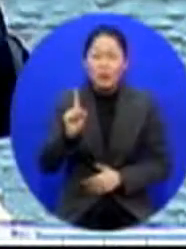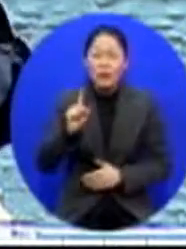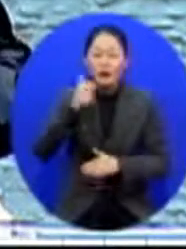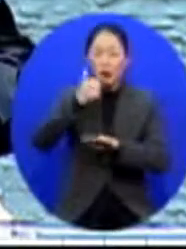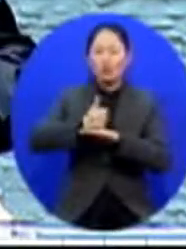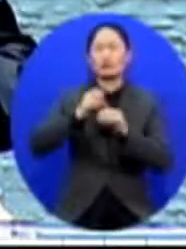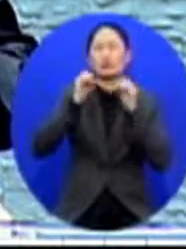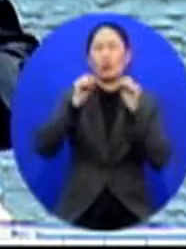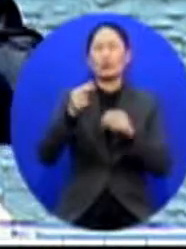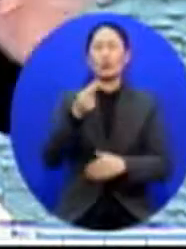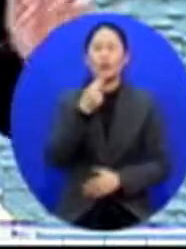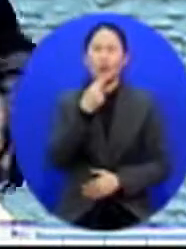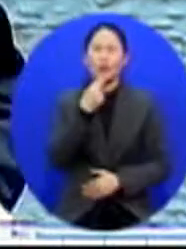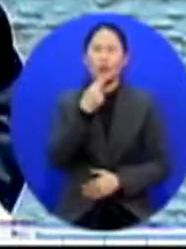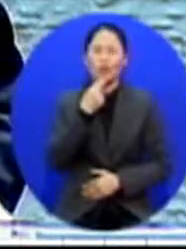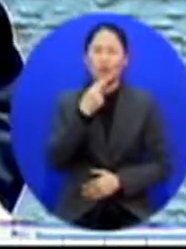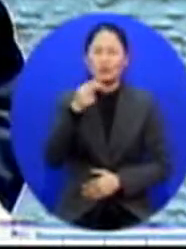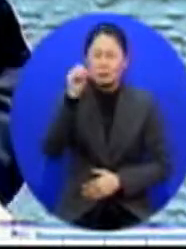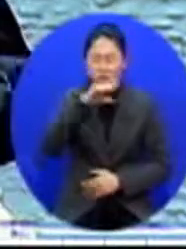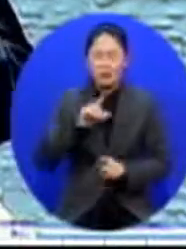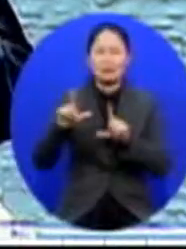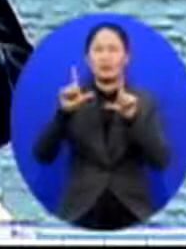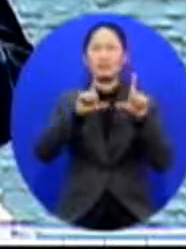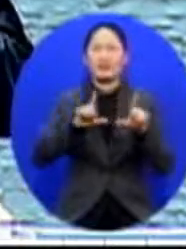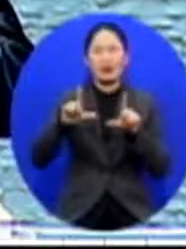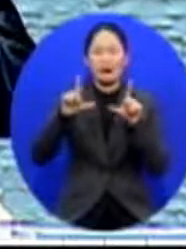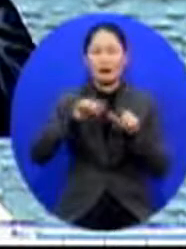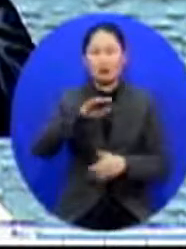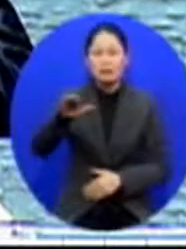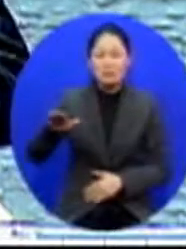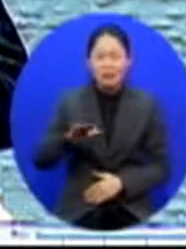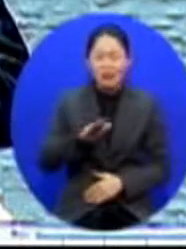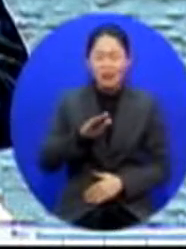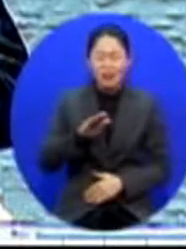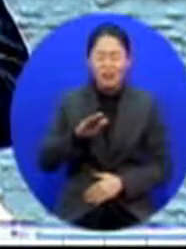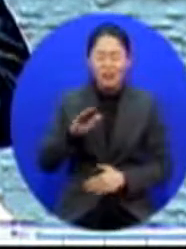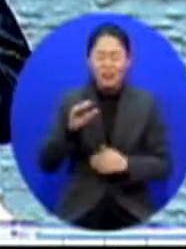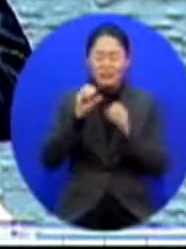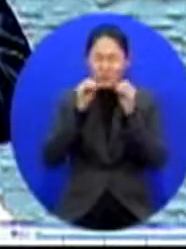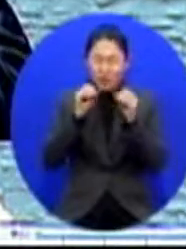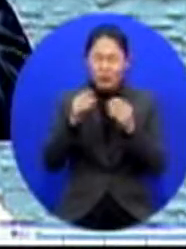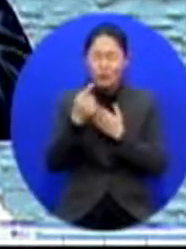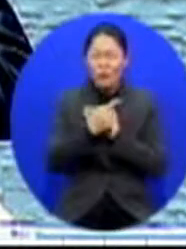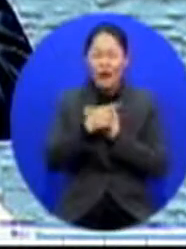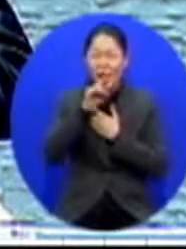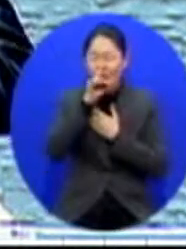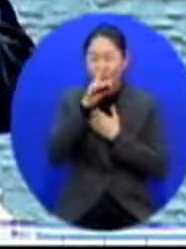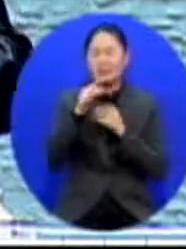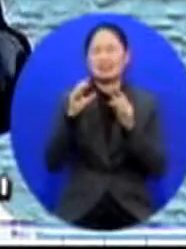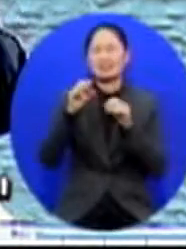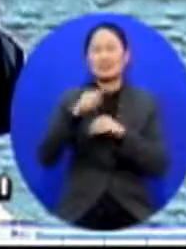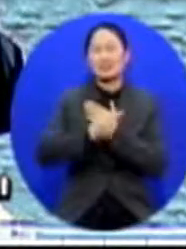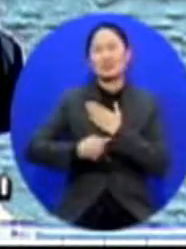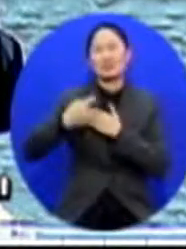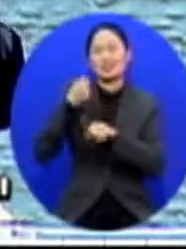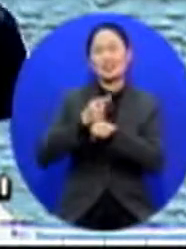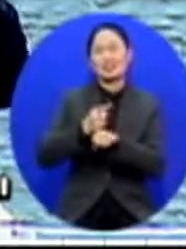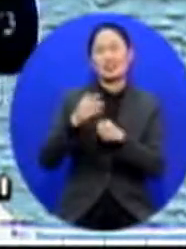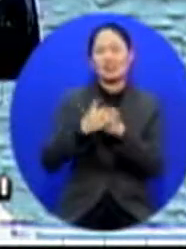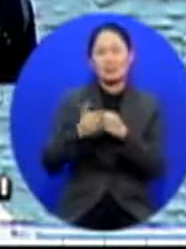안하고 삽니다 원아 우리가 안전도 재질이라 그죠 그래서